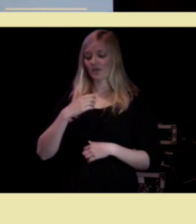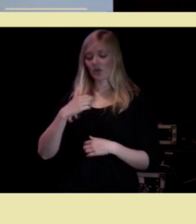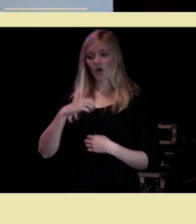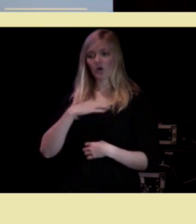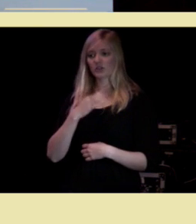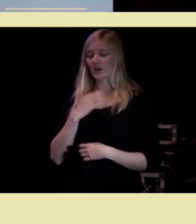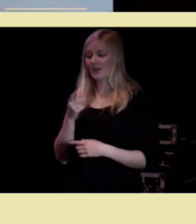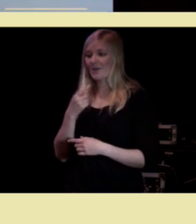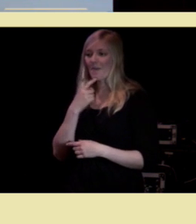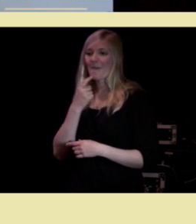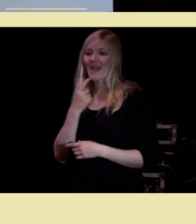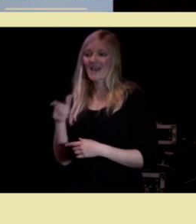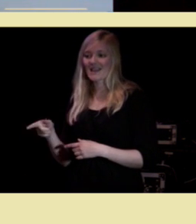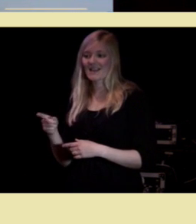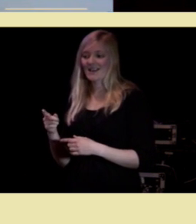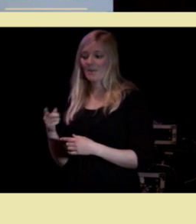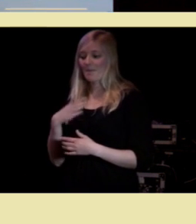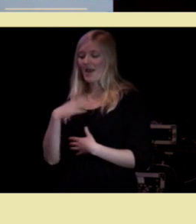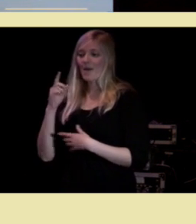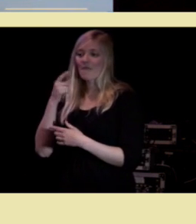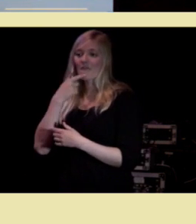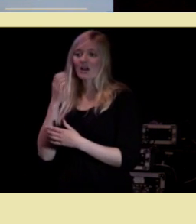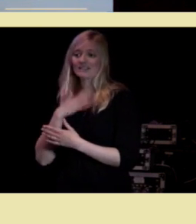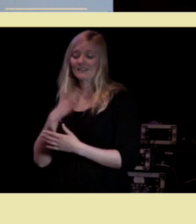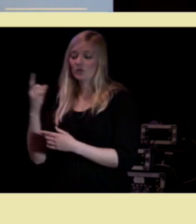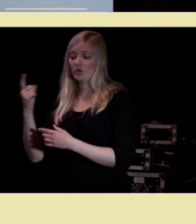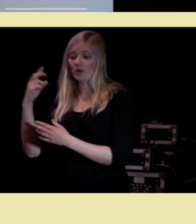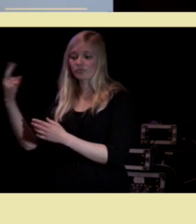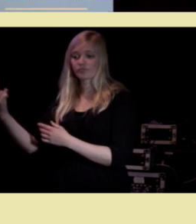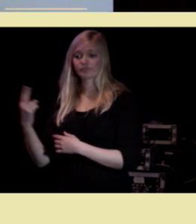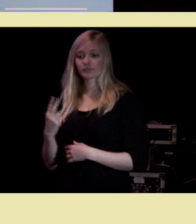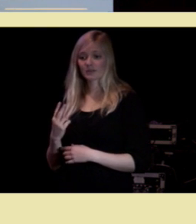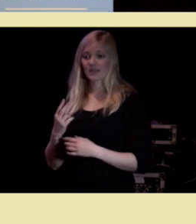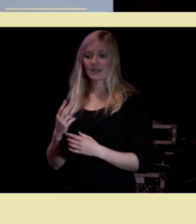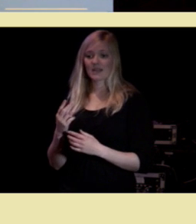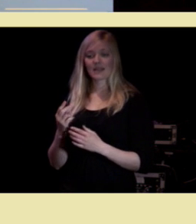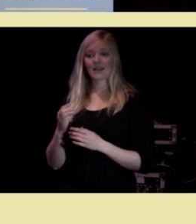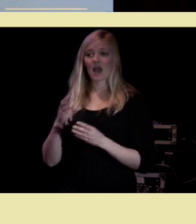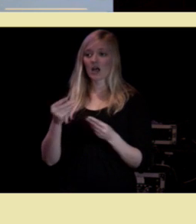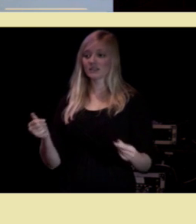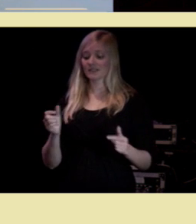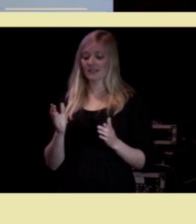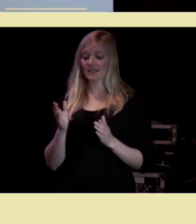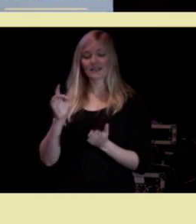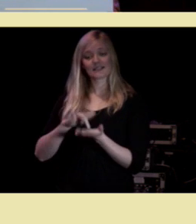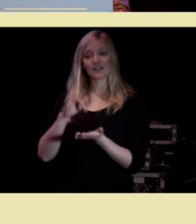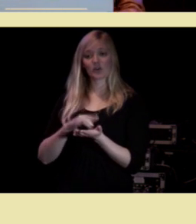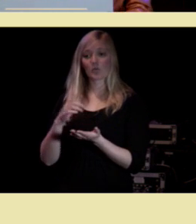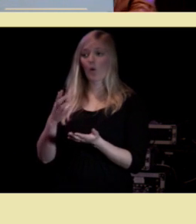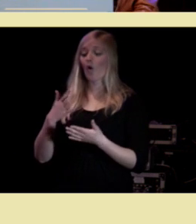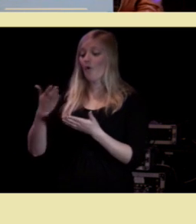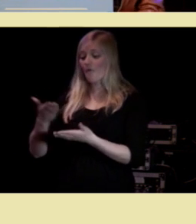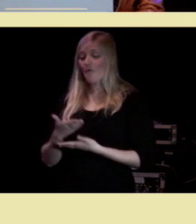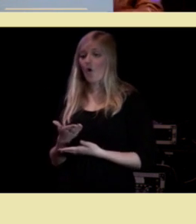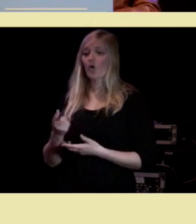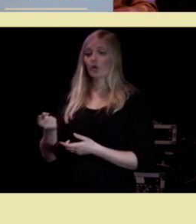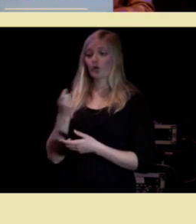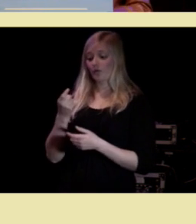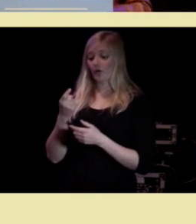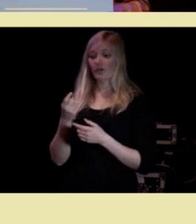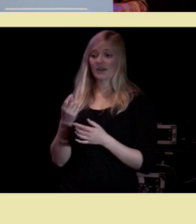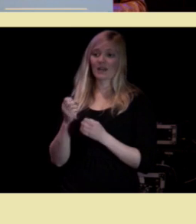lille Per med sin far kunne komme vandrende inn i Asker sentrum og få hjelp med sine utfordringer der og da.